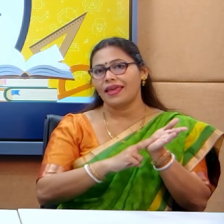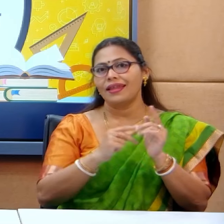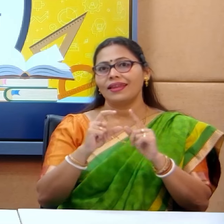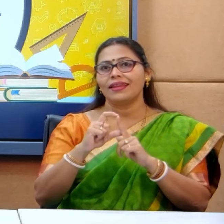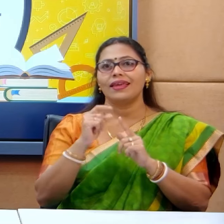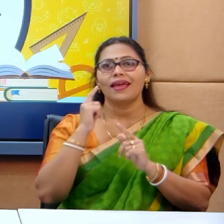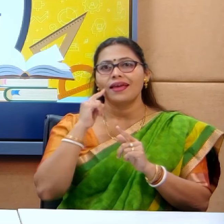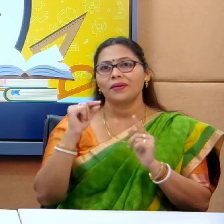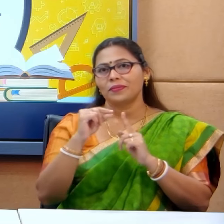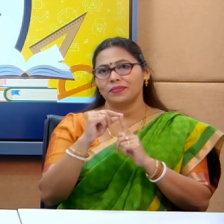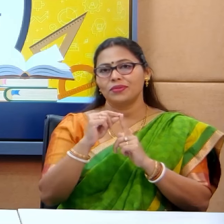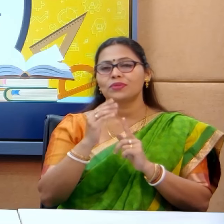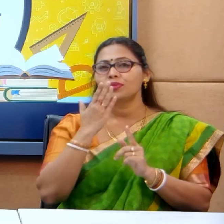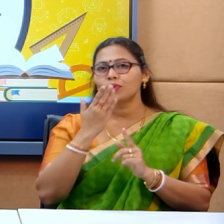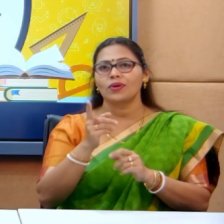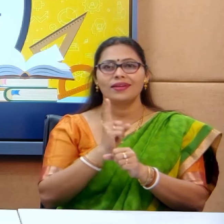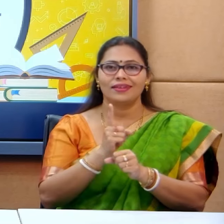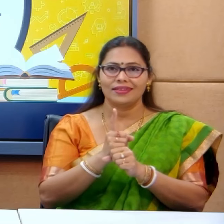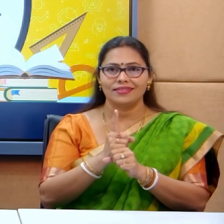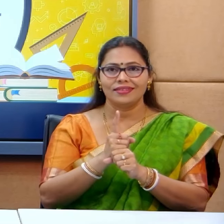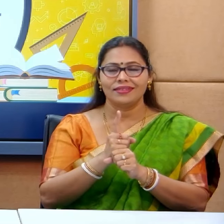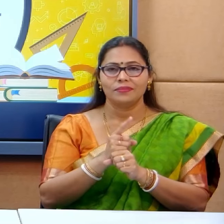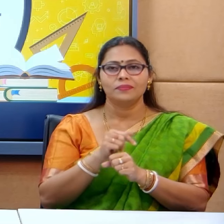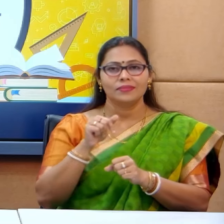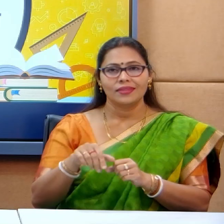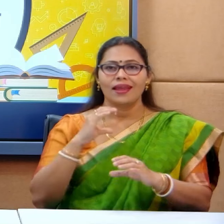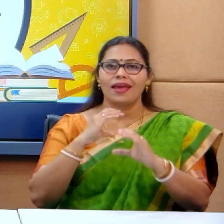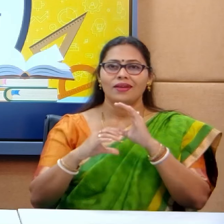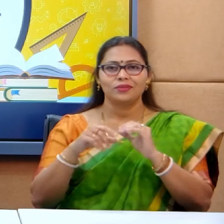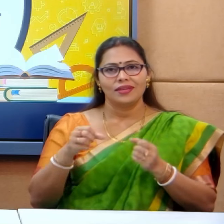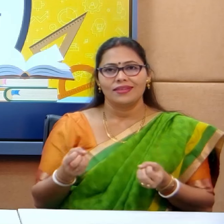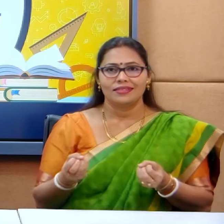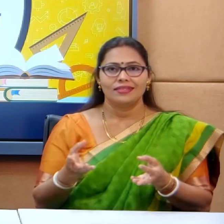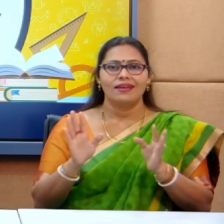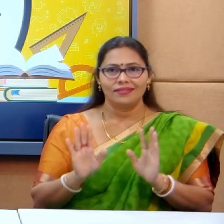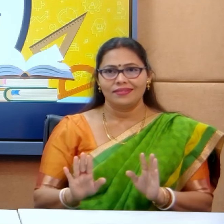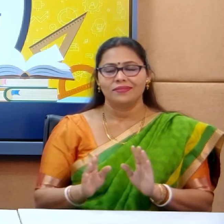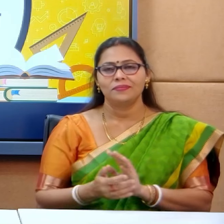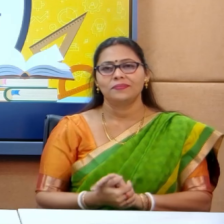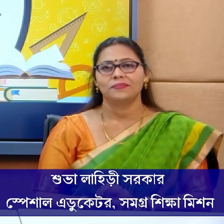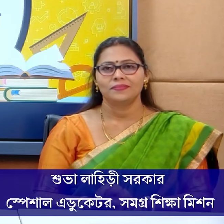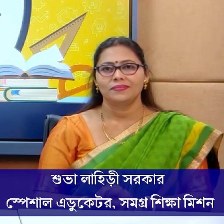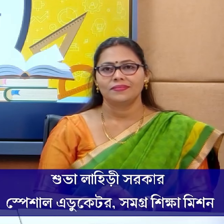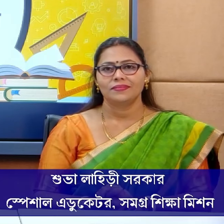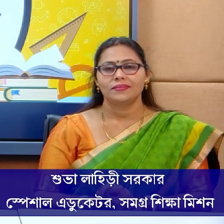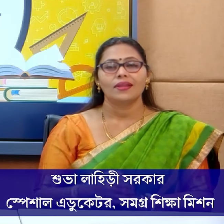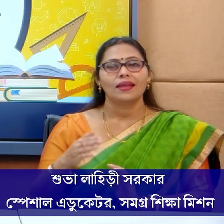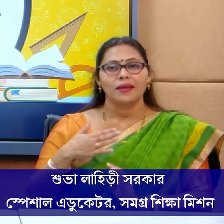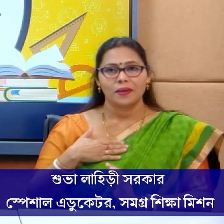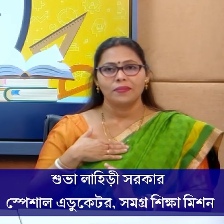সহশিক্ষক হিন্দু স্কুল আজকের আলোচনায় আছি তোমাদের সঙ্গে